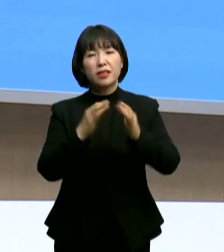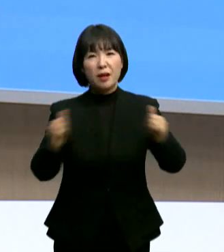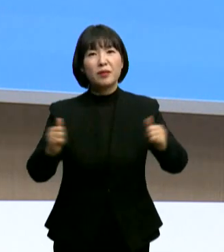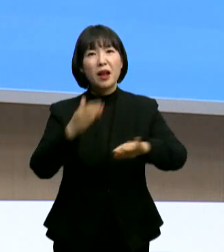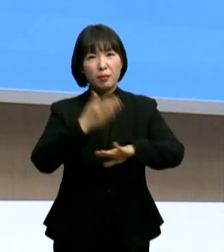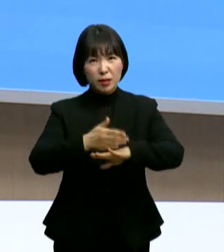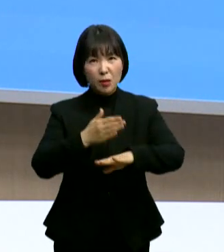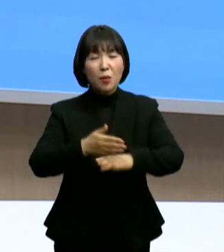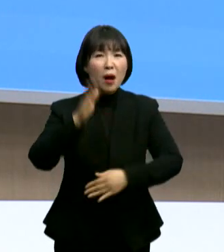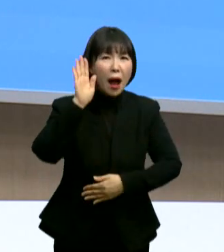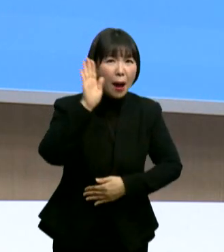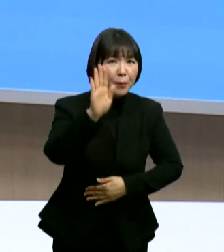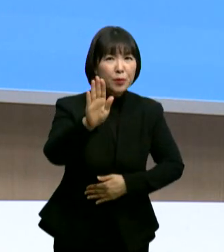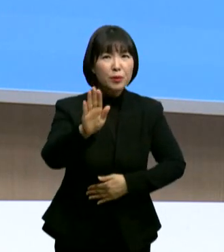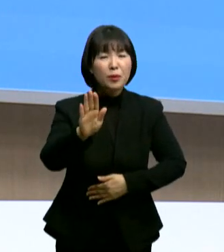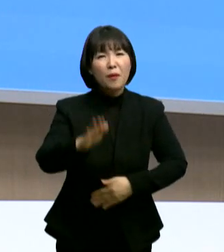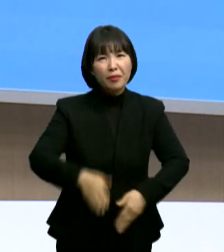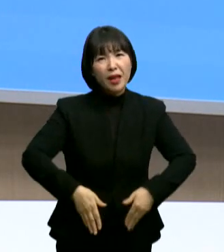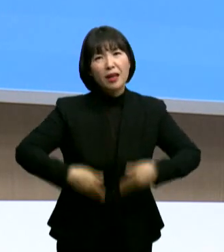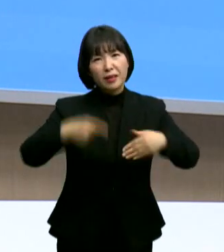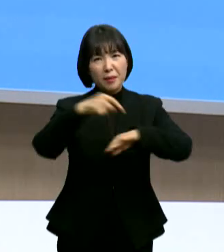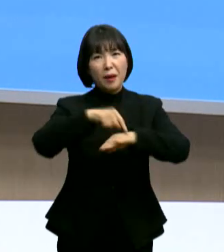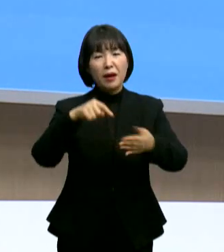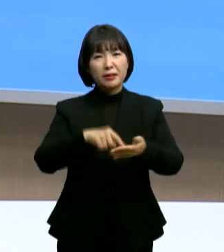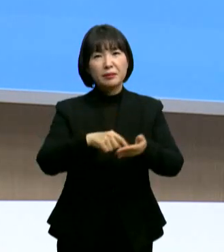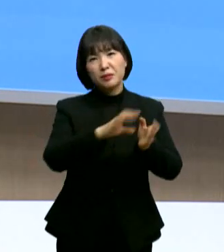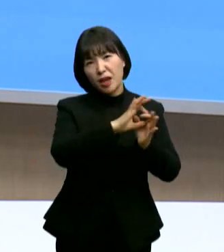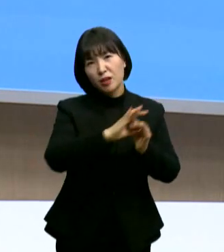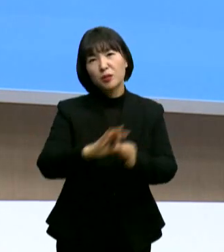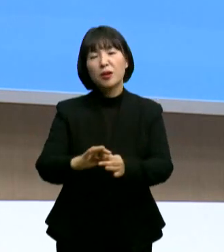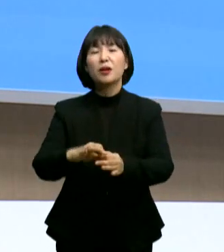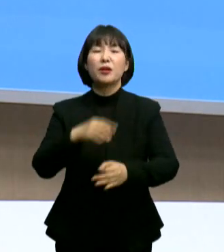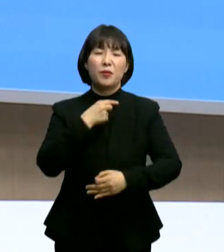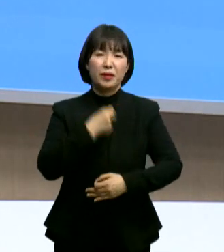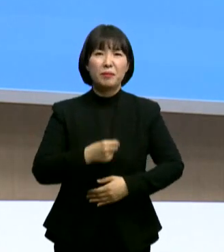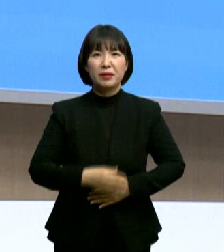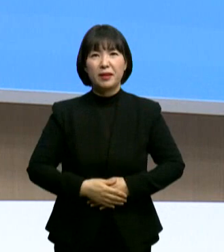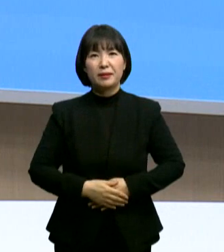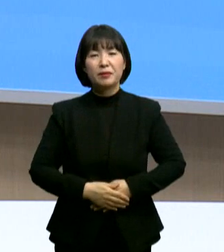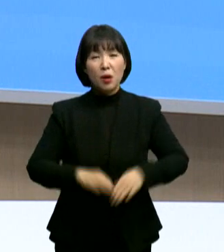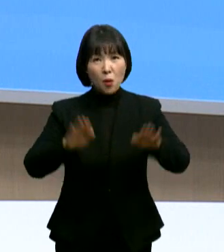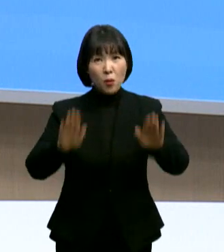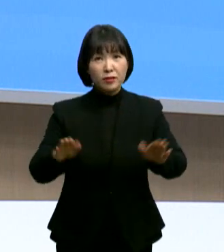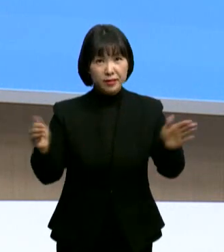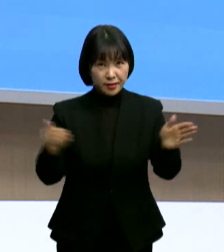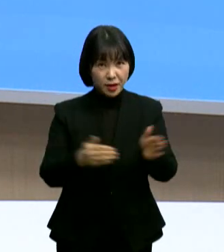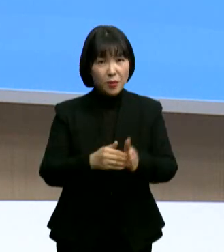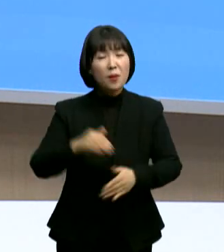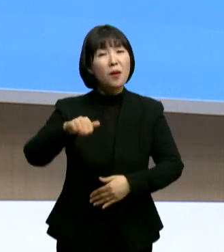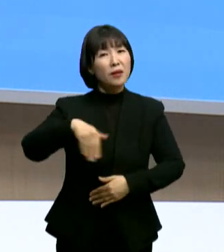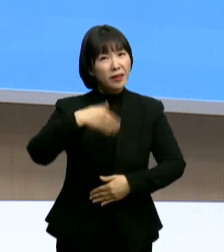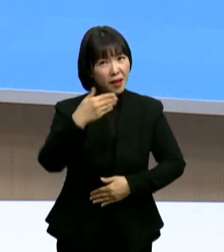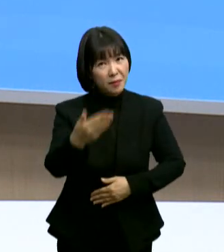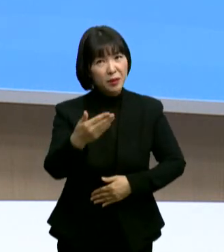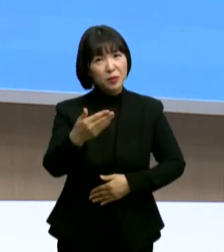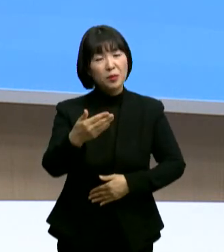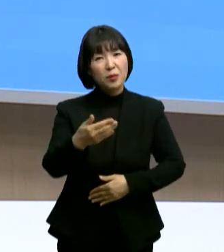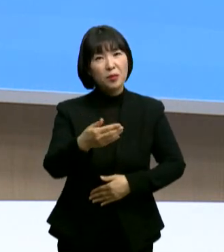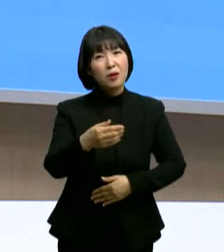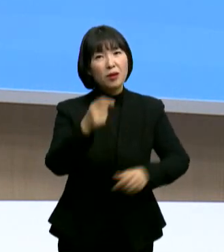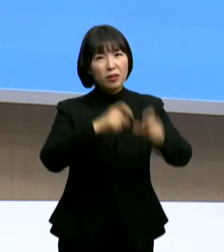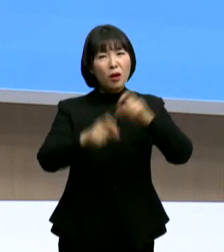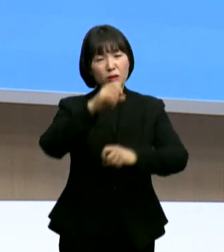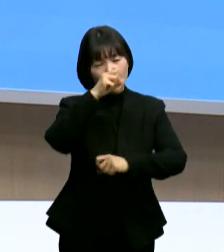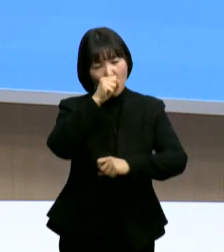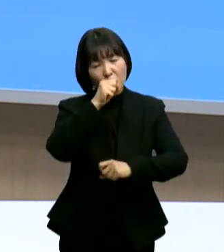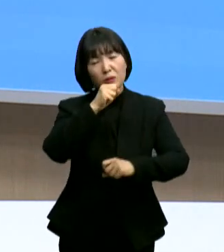온정의 손길이 끊이지 않기 바라겠습니다 오늘 저희가 준비한 소식은 여기까지고요 앞으로 도 다음이 시간에도 더욱더 알찬